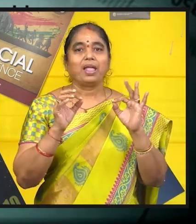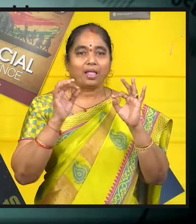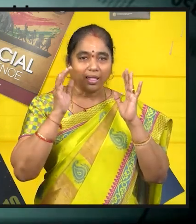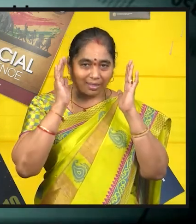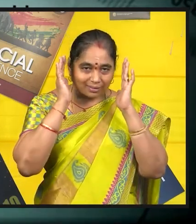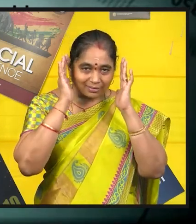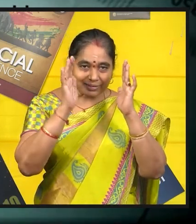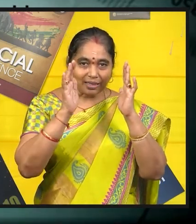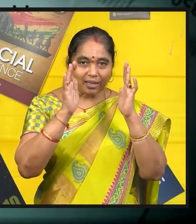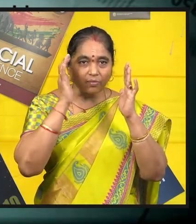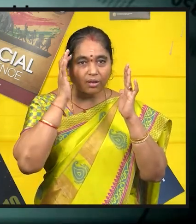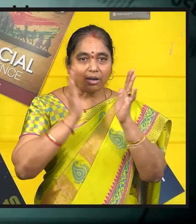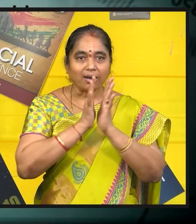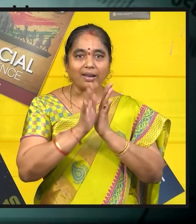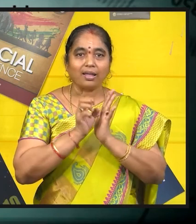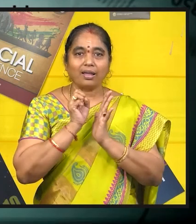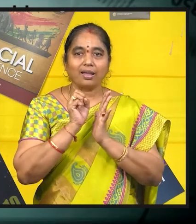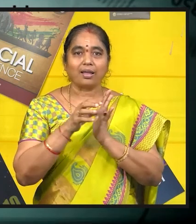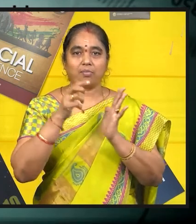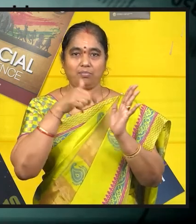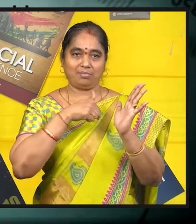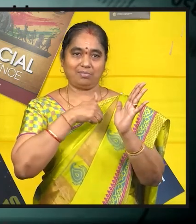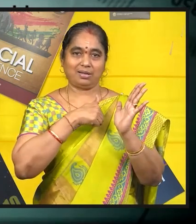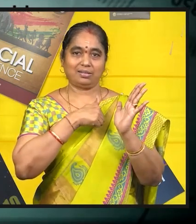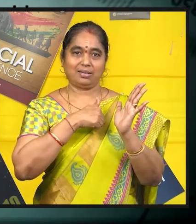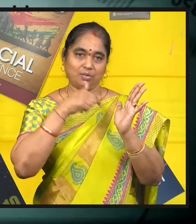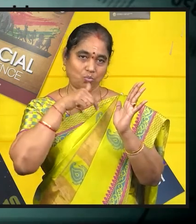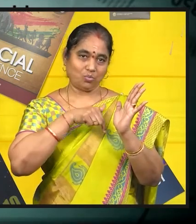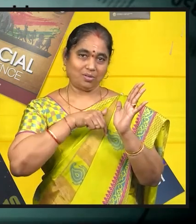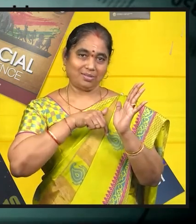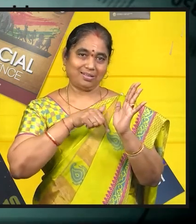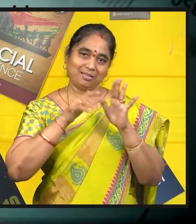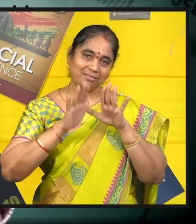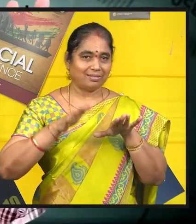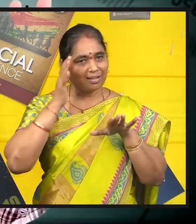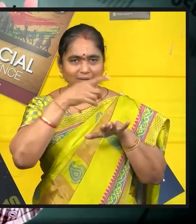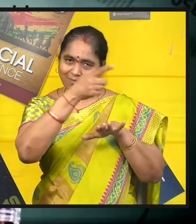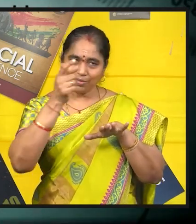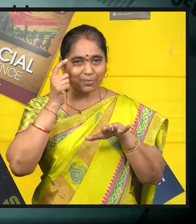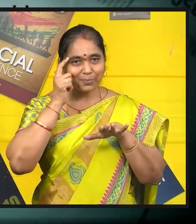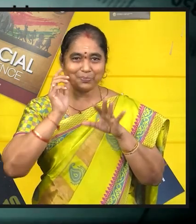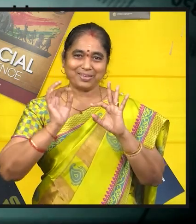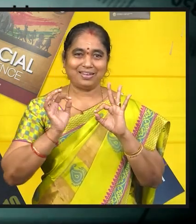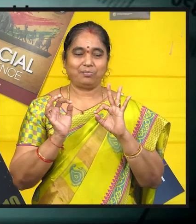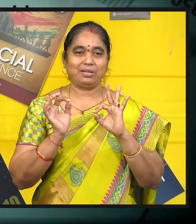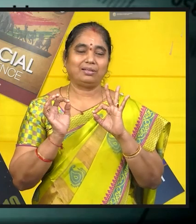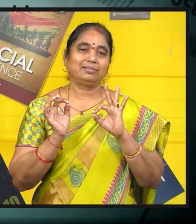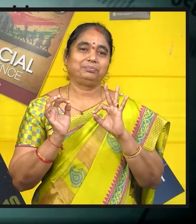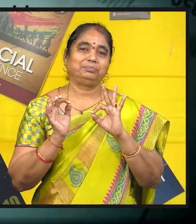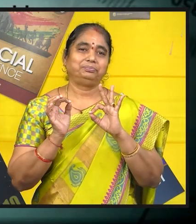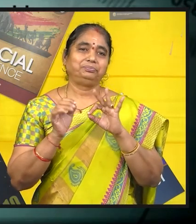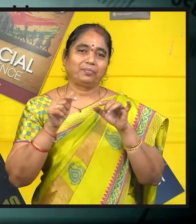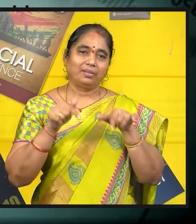ஒரு தெளிவான எண்ணம், கருத்து உங்களுடைய மனதினுடைய உள்ளத்தில் பதிந்திருக்கும் என்பதில் எந்த ஒரு